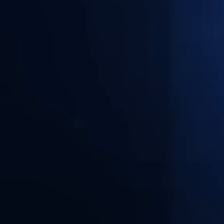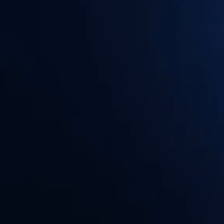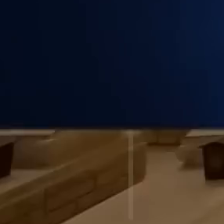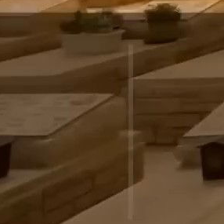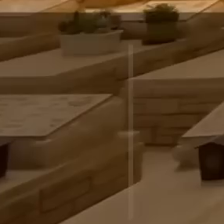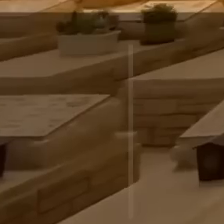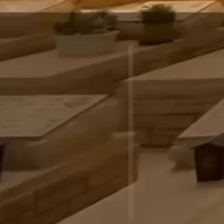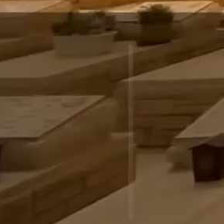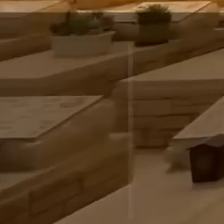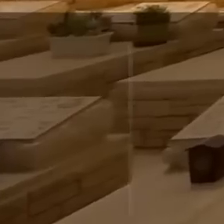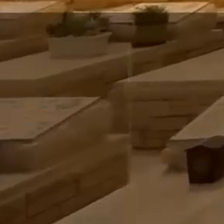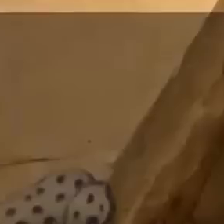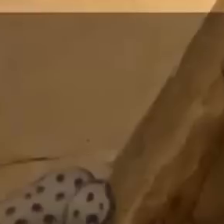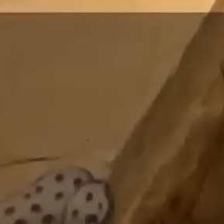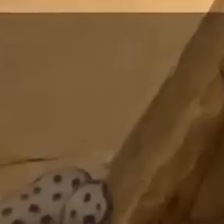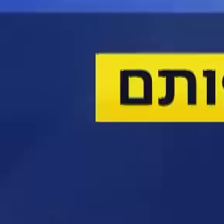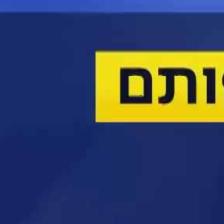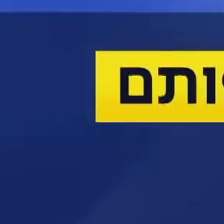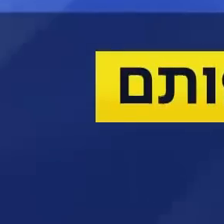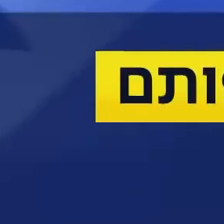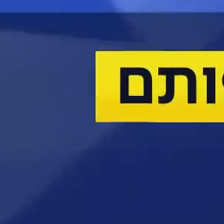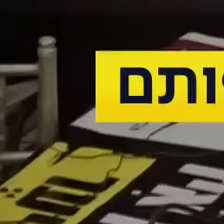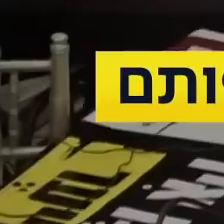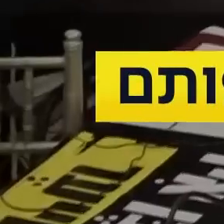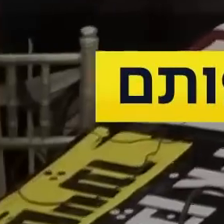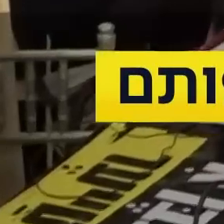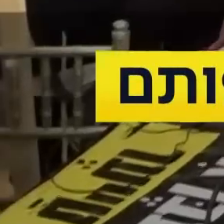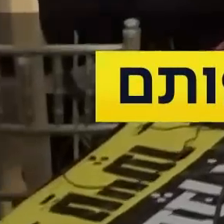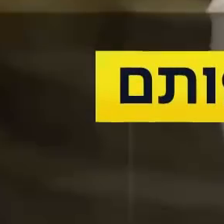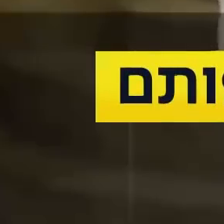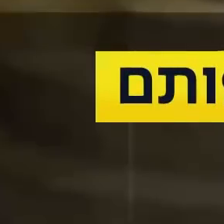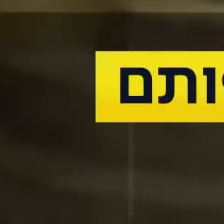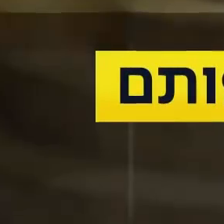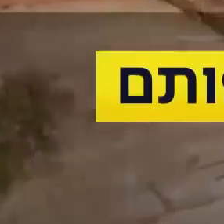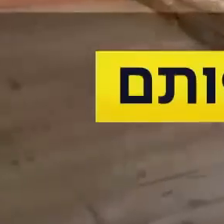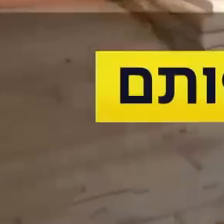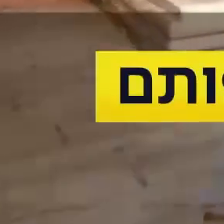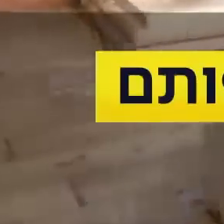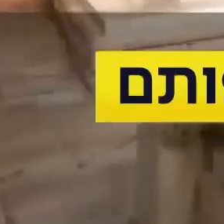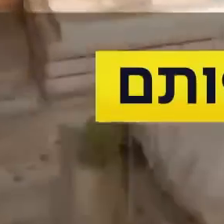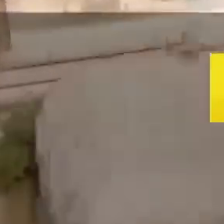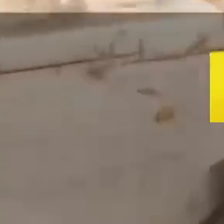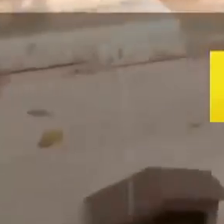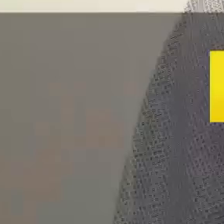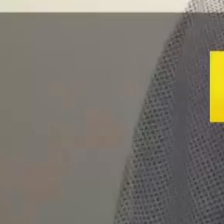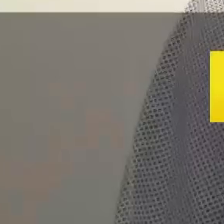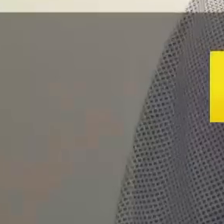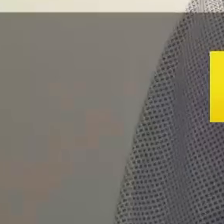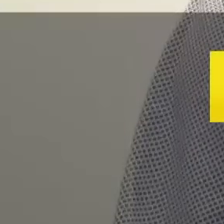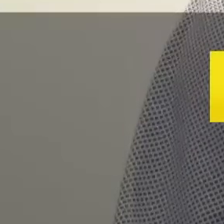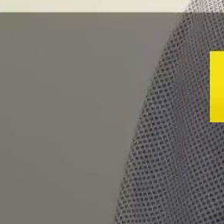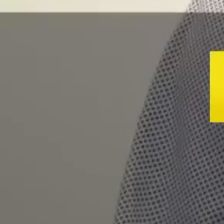חדשות הערב. בעקבות חשש ממחאות, עוד ועוד חברי ממשלה מבטלים את השתתפותם בטקסי הזיכרון.